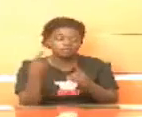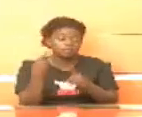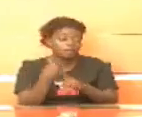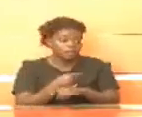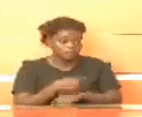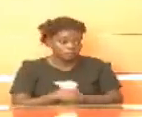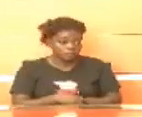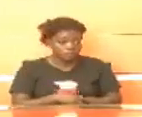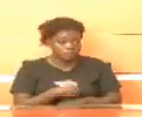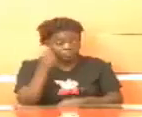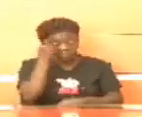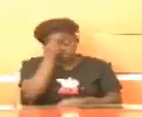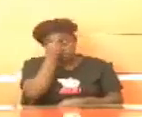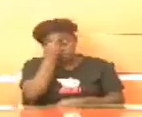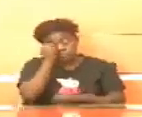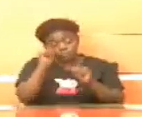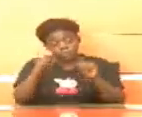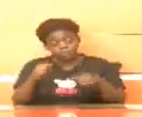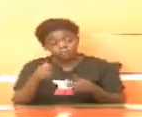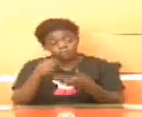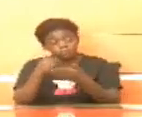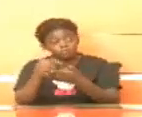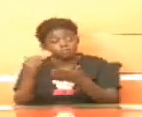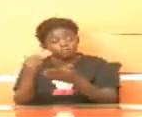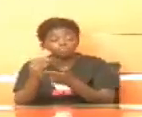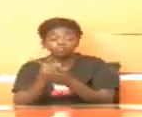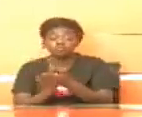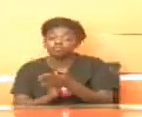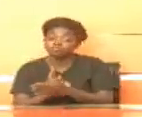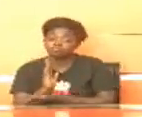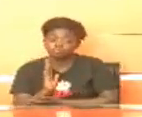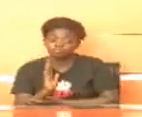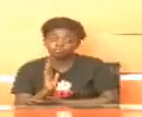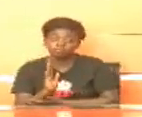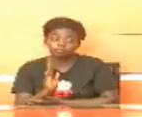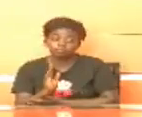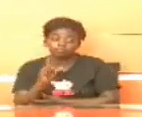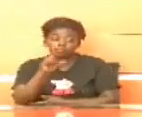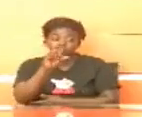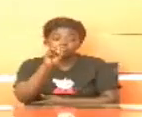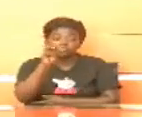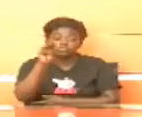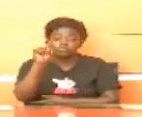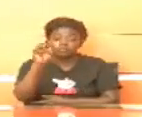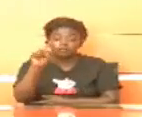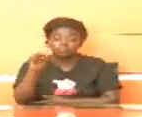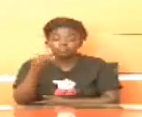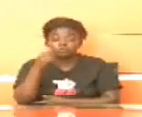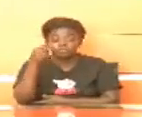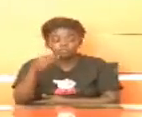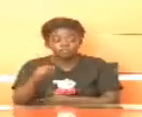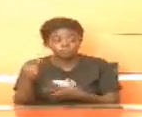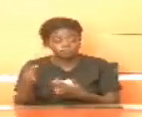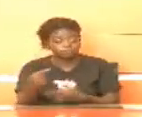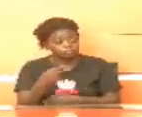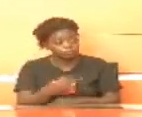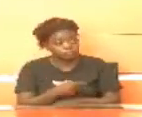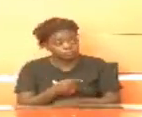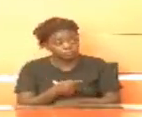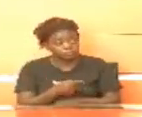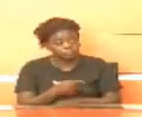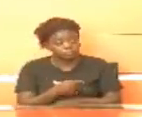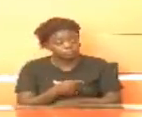eveeyo etuyambeko kuba gwa amazima. Enniimu yo webanga bagamba ye kimu kubitaasa ku